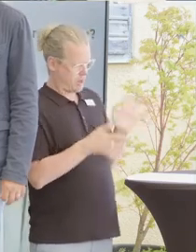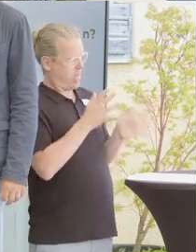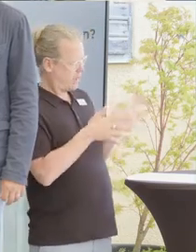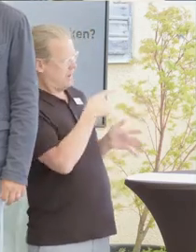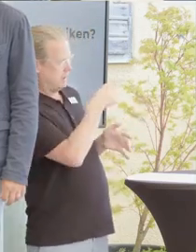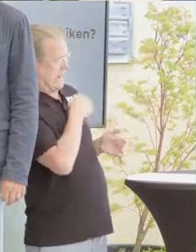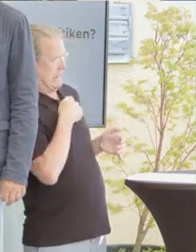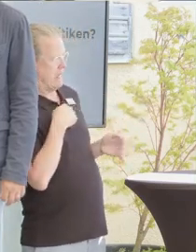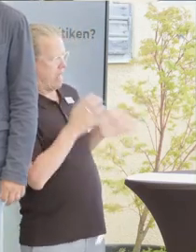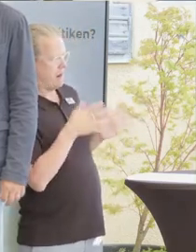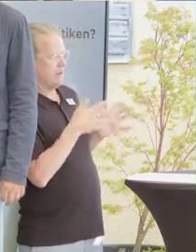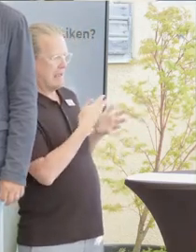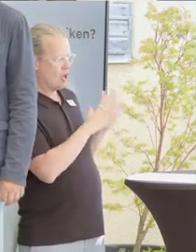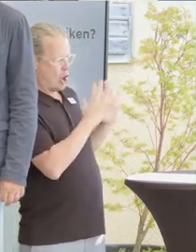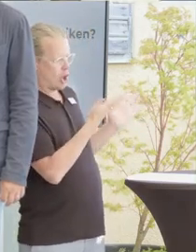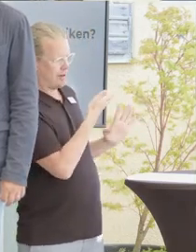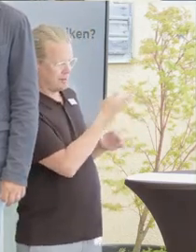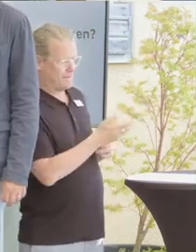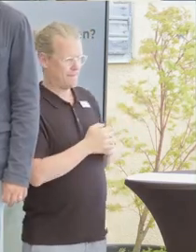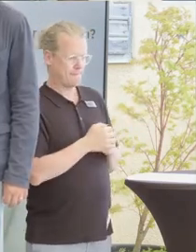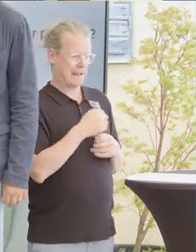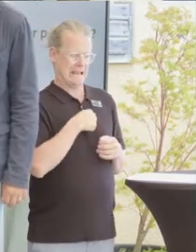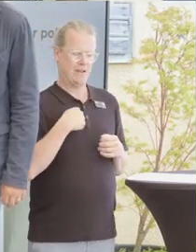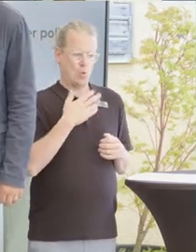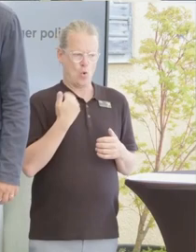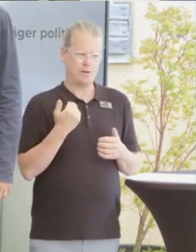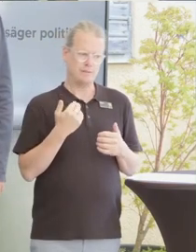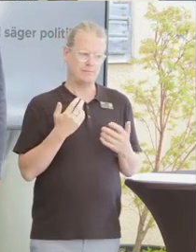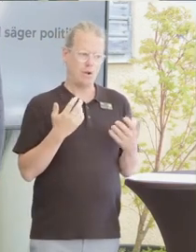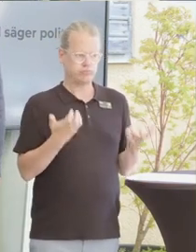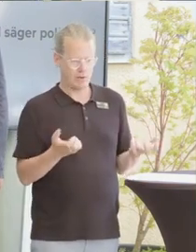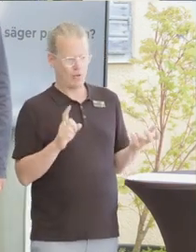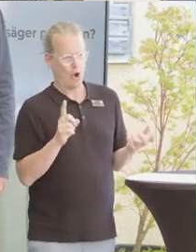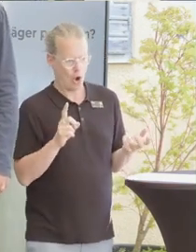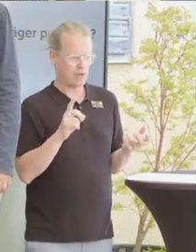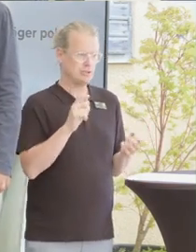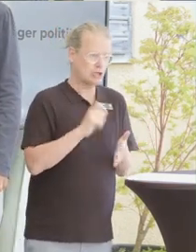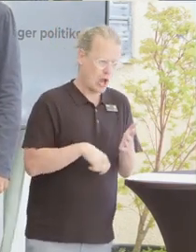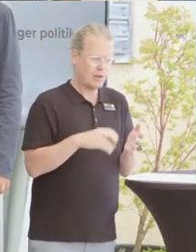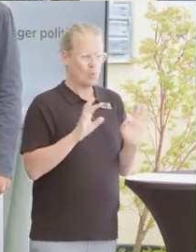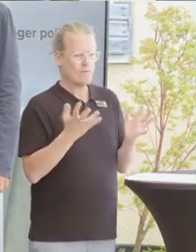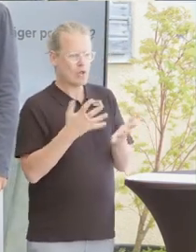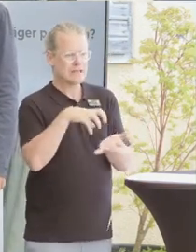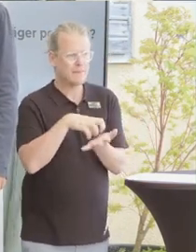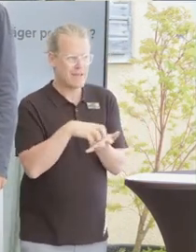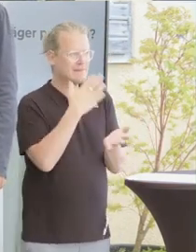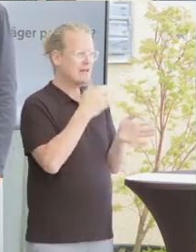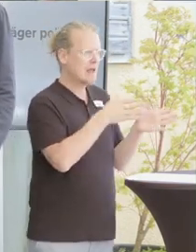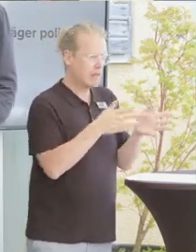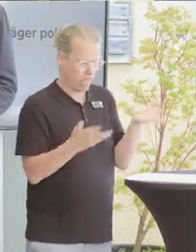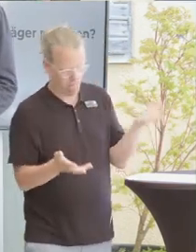om vart vi ska någonstans med samhället. Och då blir det svårt, tänker jag, att få de här tydliga riktlinjerna vart vi ska. Mm. Vill